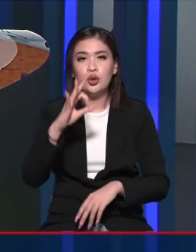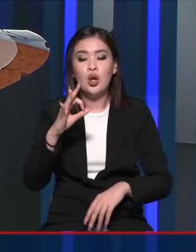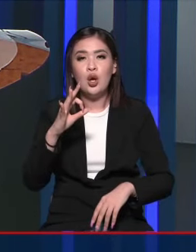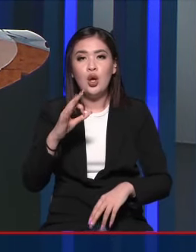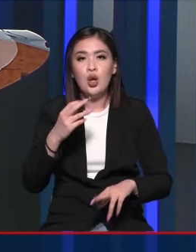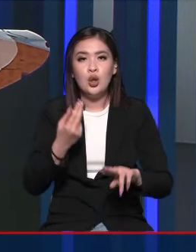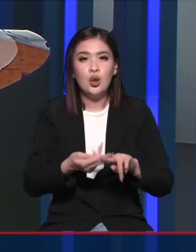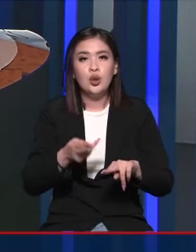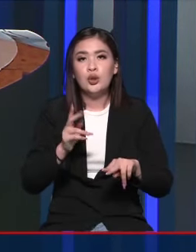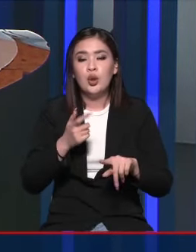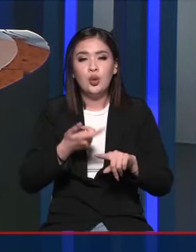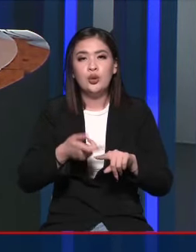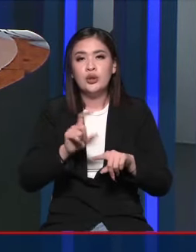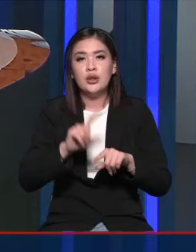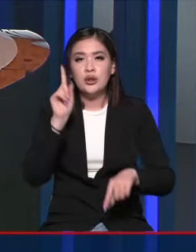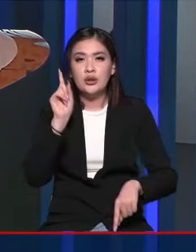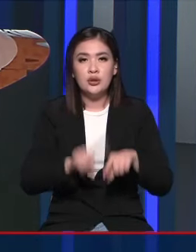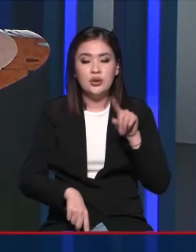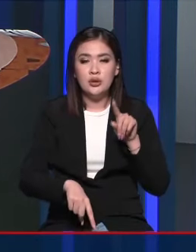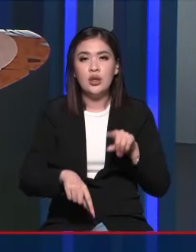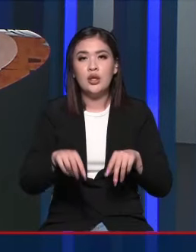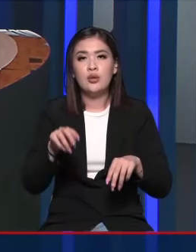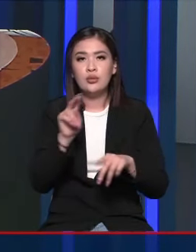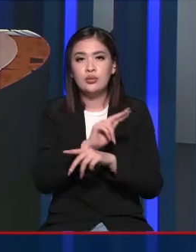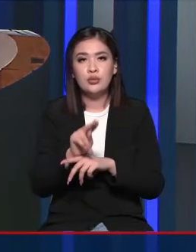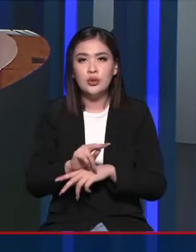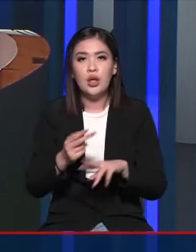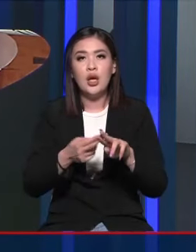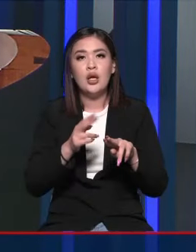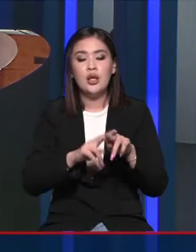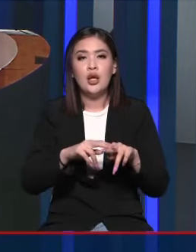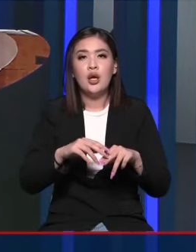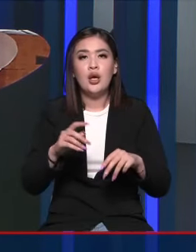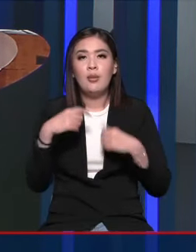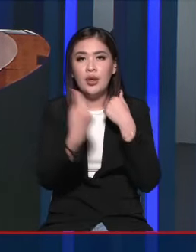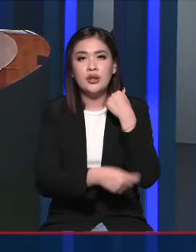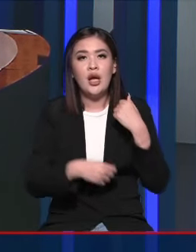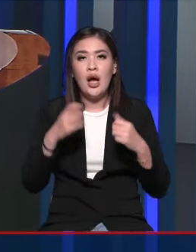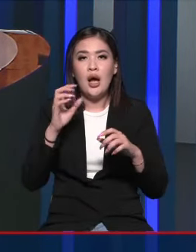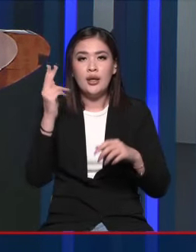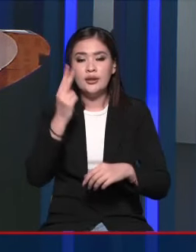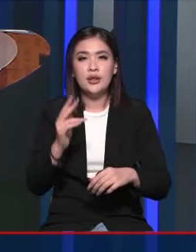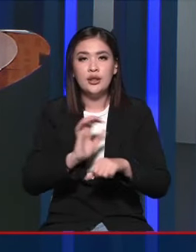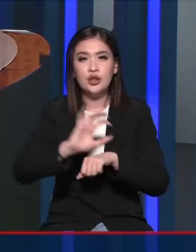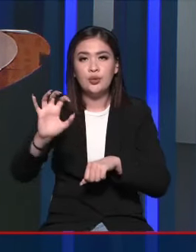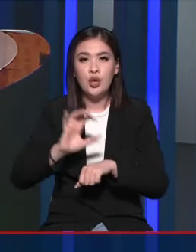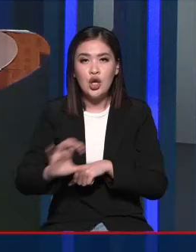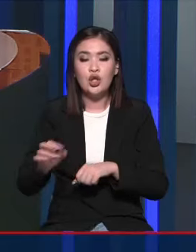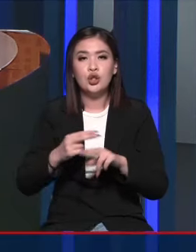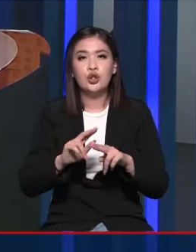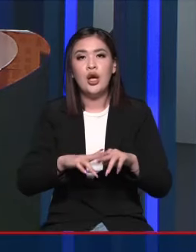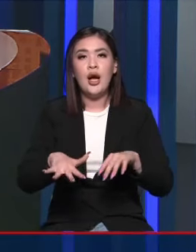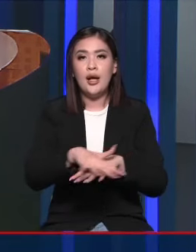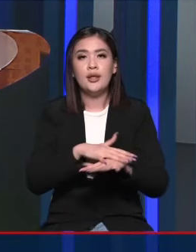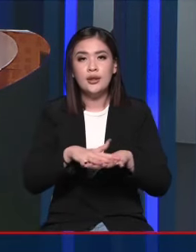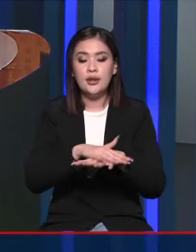сол өте жылдам салынады. Құрылысқа қажетті материалдар Астанадан жеткізіліп жатыр. Осы күнге дейін өңірде алғашқы 100 үй халық